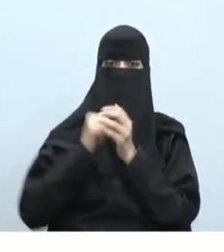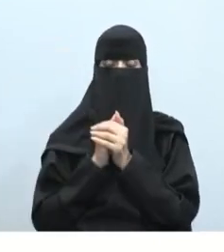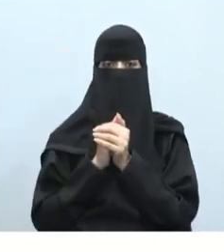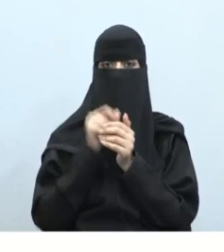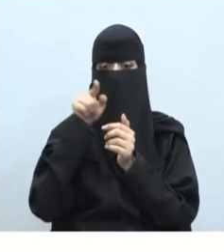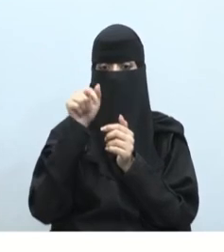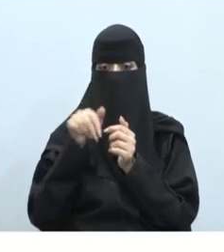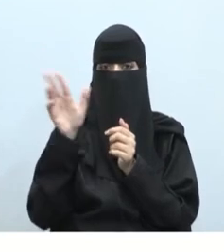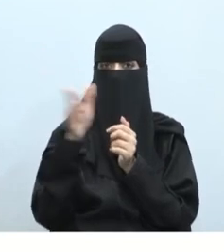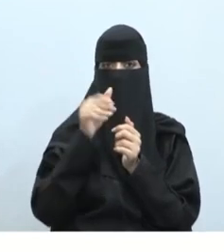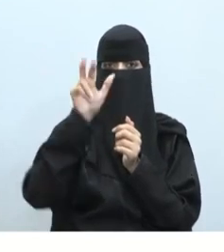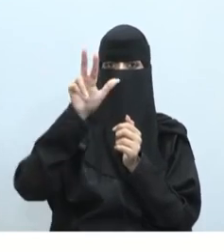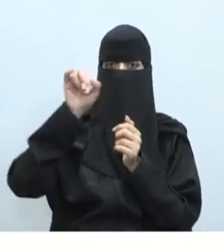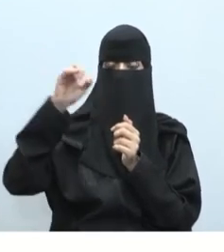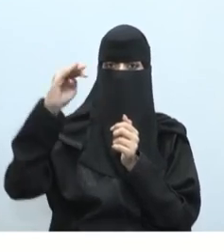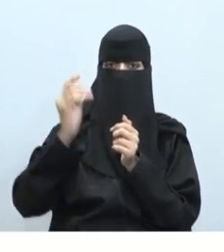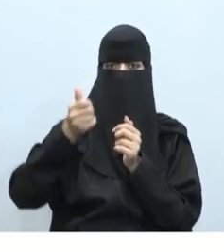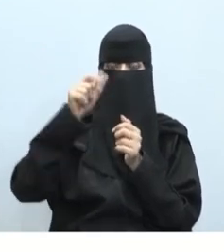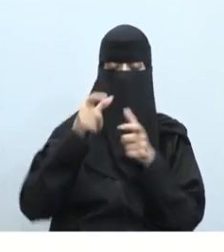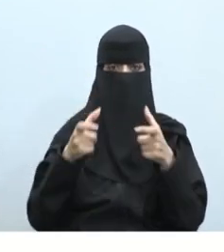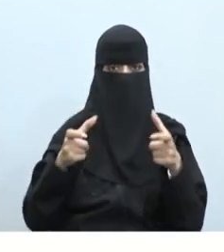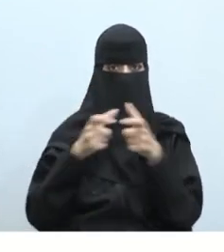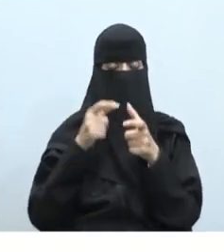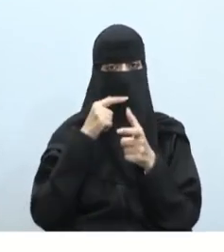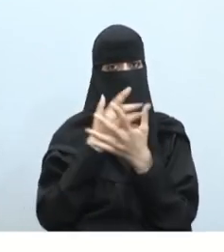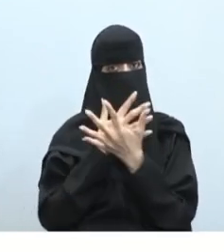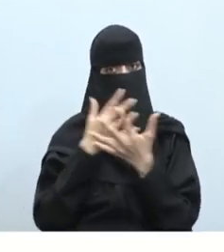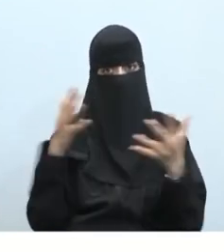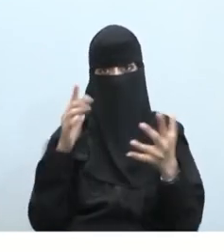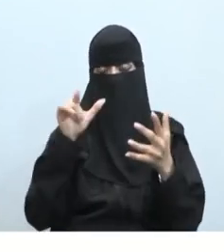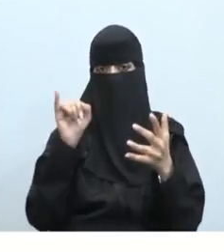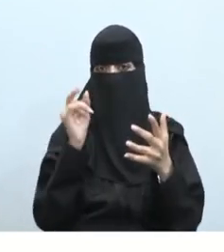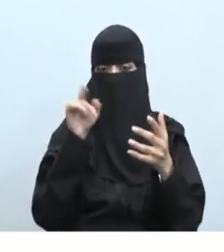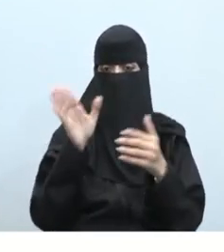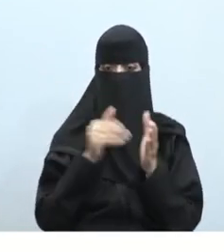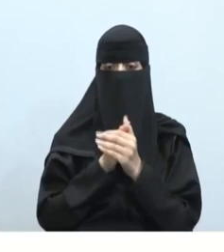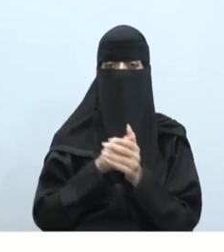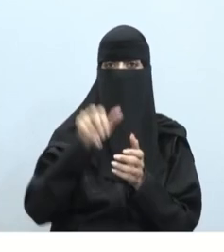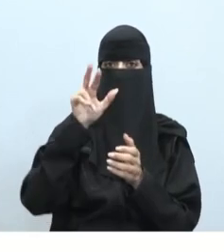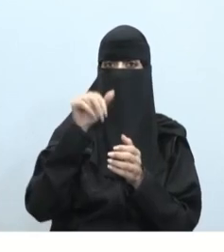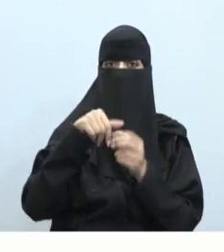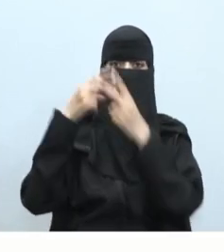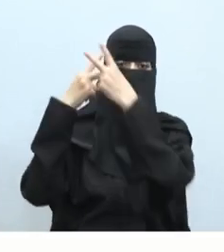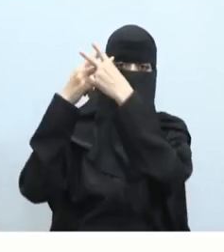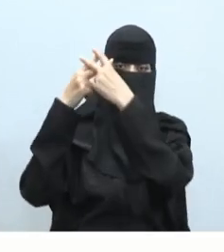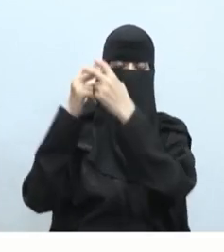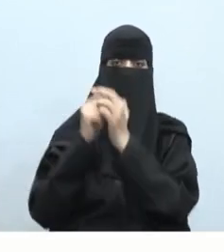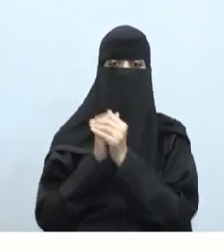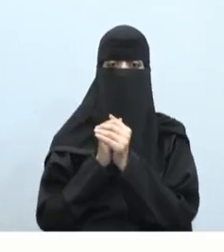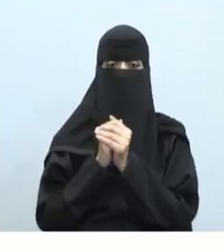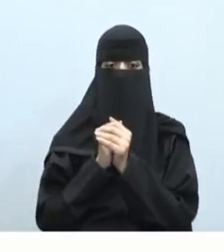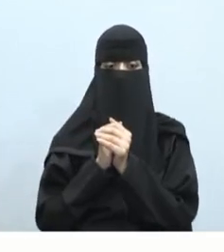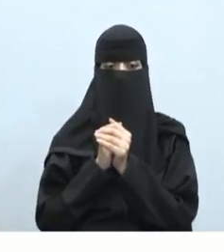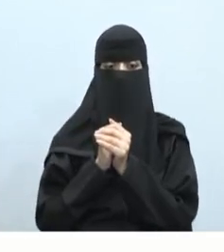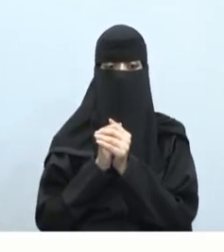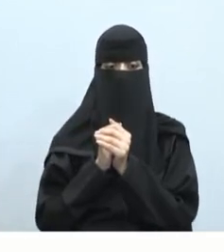هذه المجرات كما ذكرت لكم هي مجموعه هائله من النجوم ممتازين احسنتم